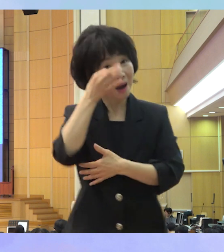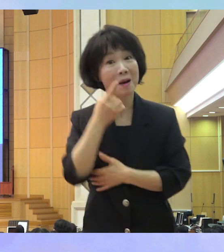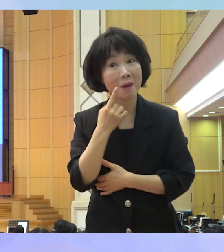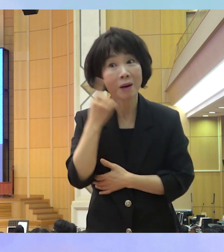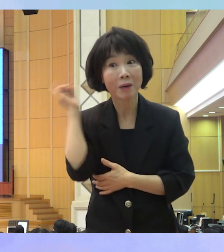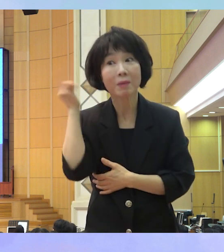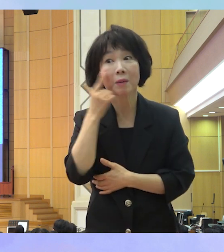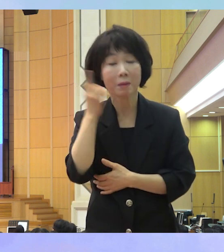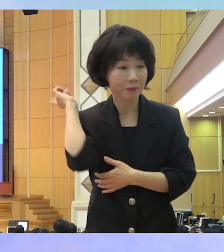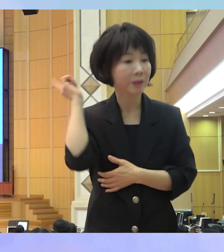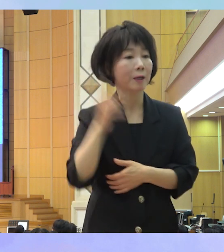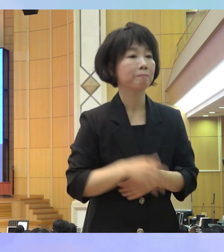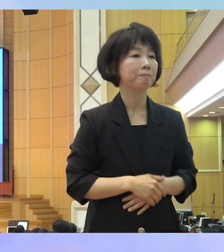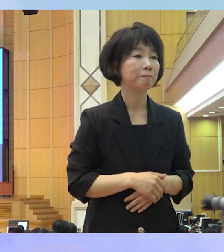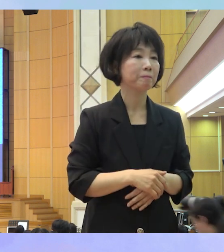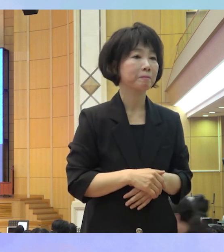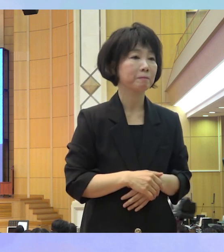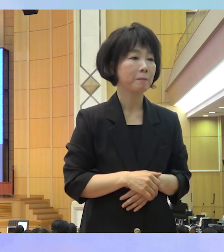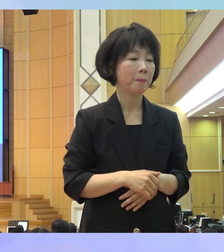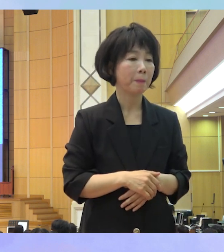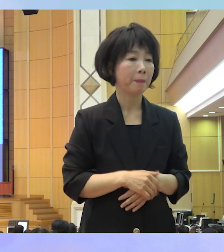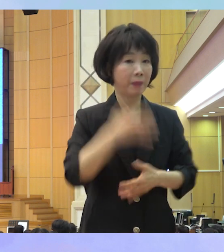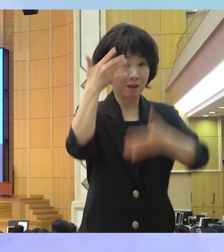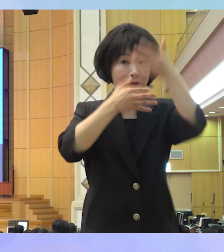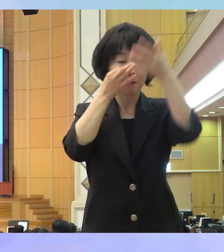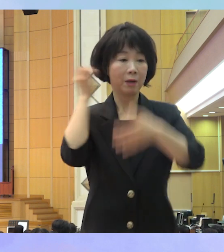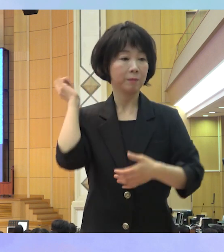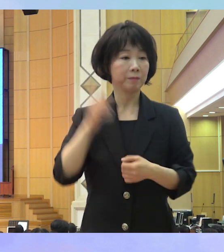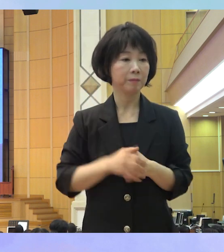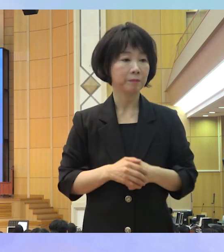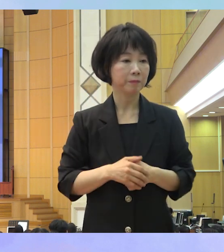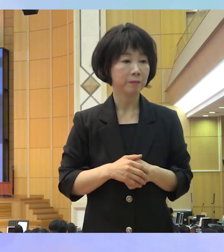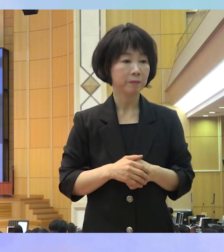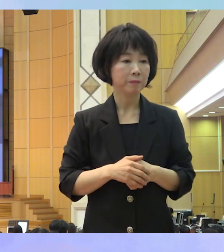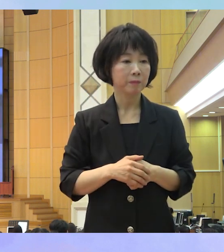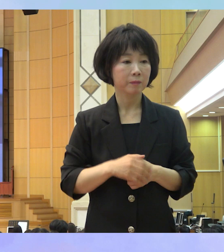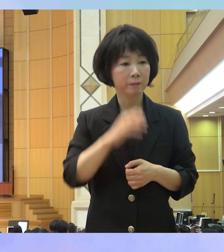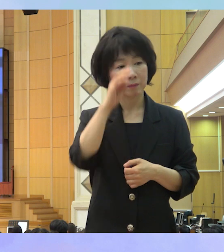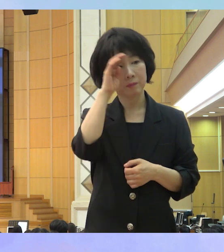바라겠습니다. 영상물을 보고 마무리 짓도록 하겠습니다.